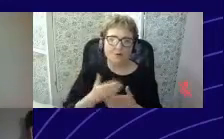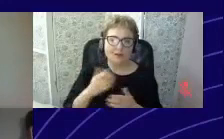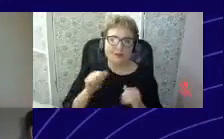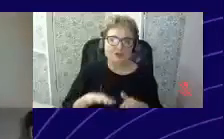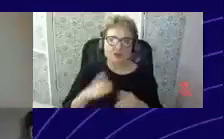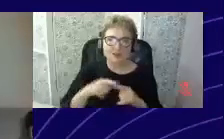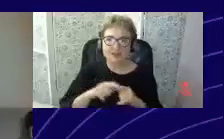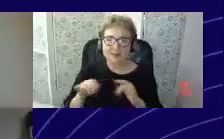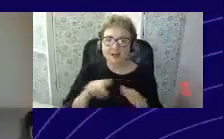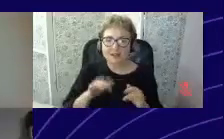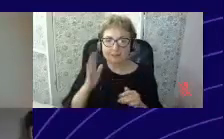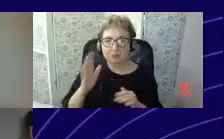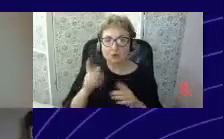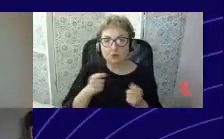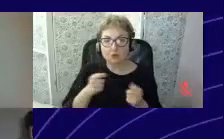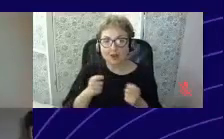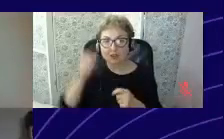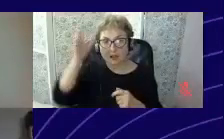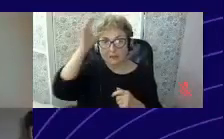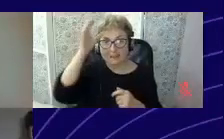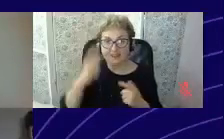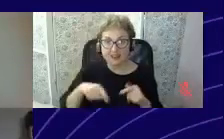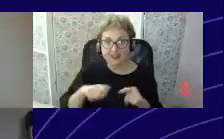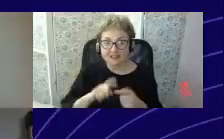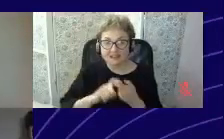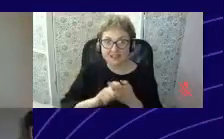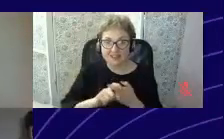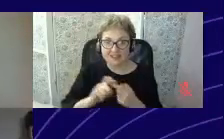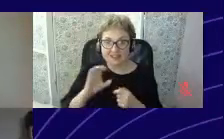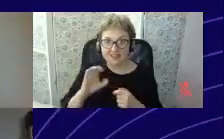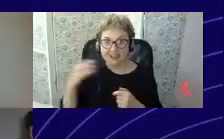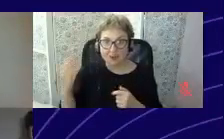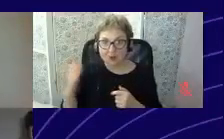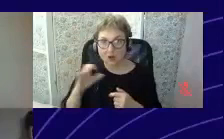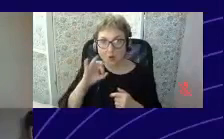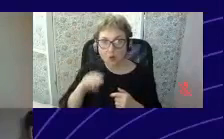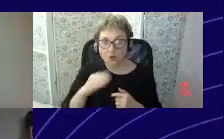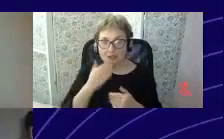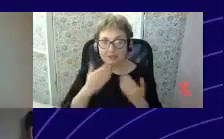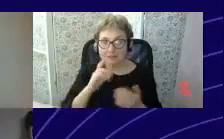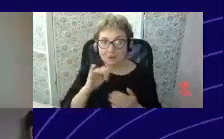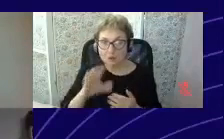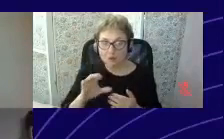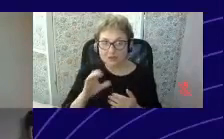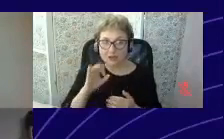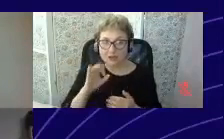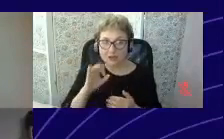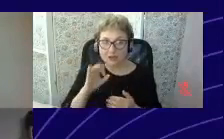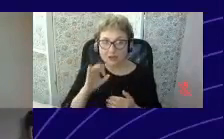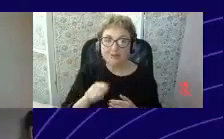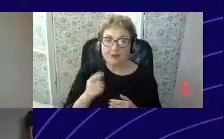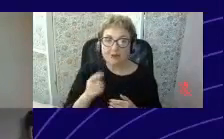организации и решения этих процессов будет руководствоваться образовательная организация, зависит, с одной стороны, от спроса, да, то есть от